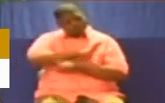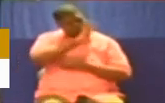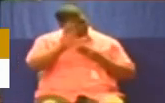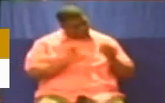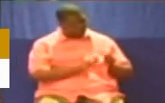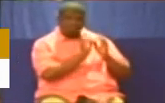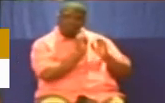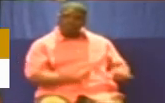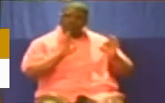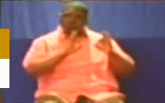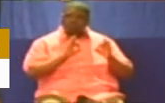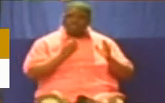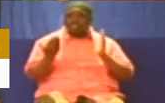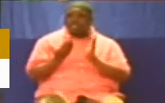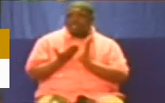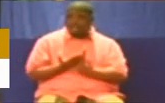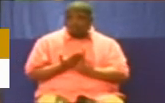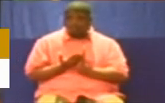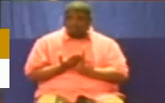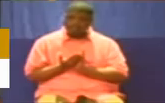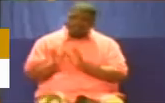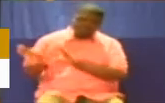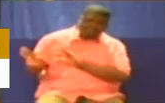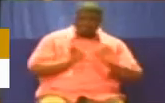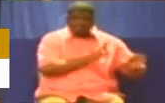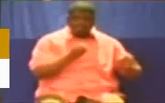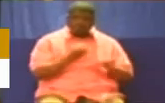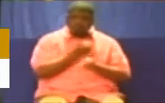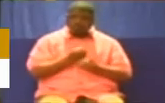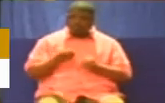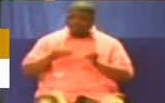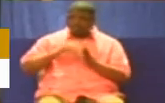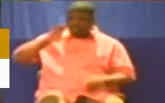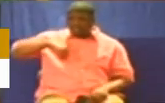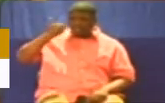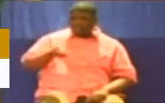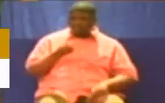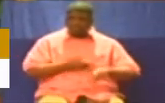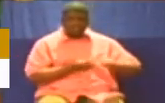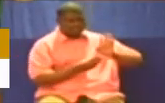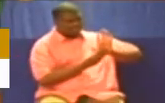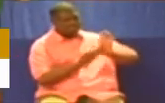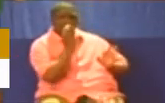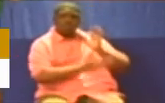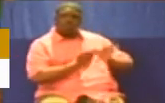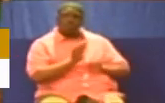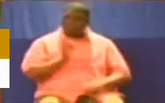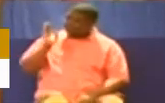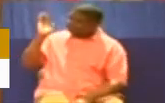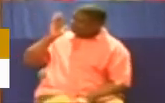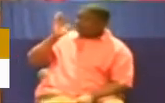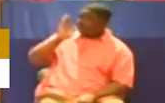hiyo basi, naomba niahirishe shughuli za bunge hadi kesho saa 8 kamili mchana.